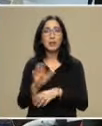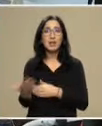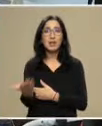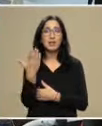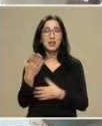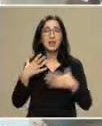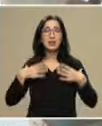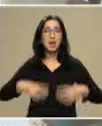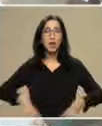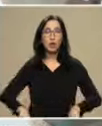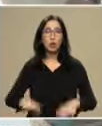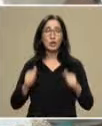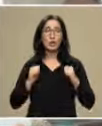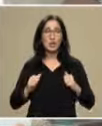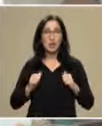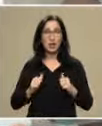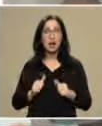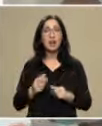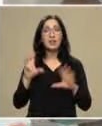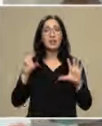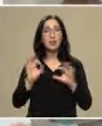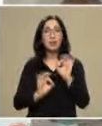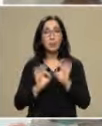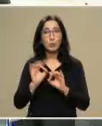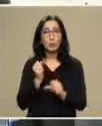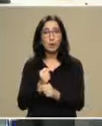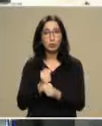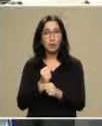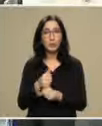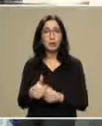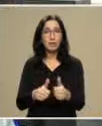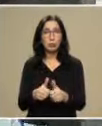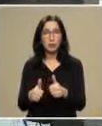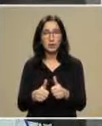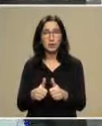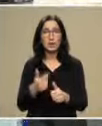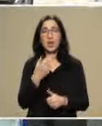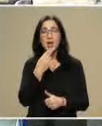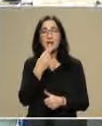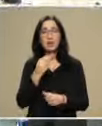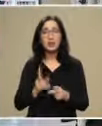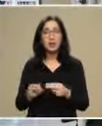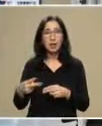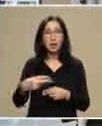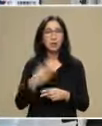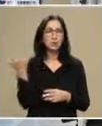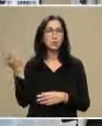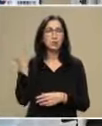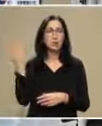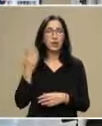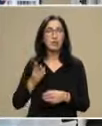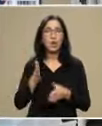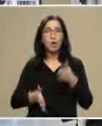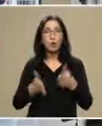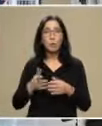за световно известни модни брандове. 90% от работата е автоматизирана, хартиените кройки са от живелица,